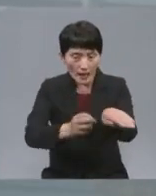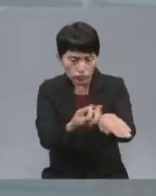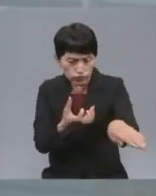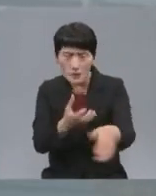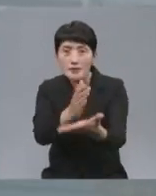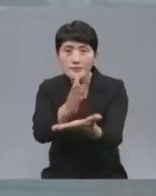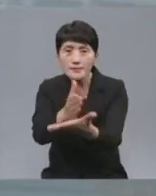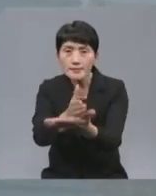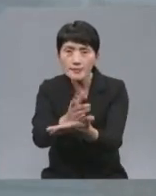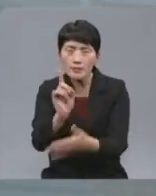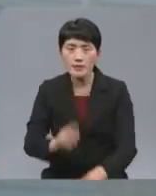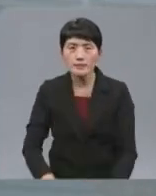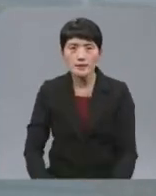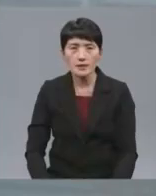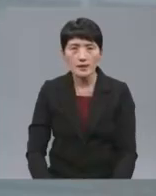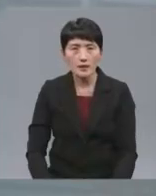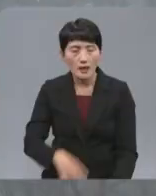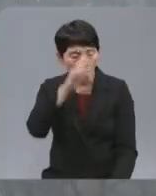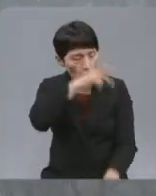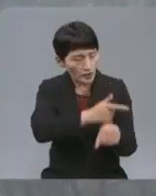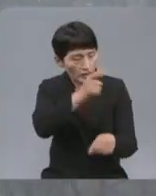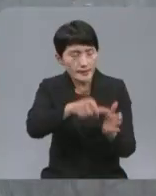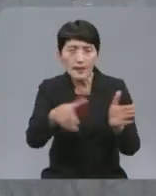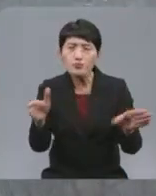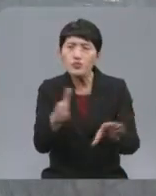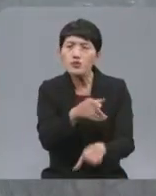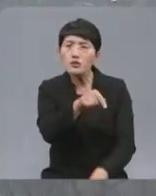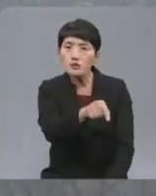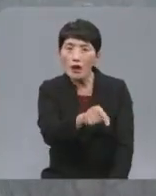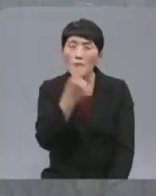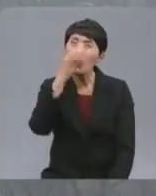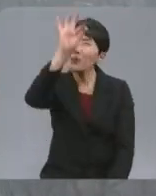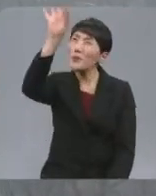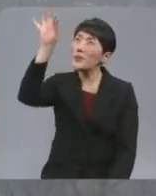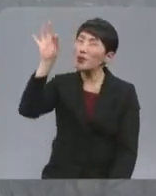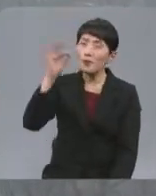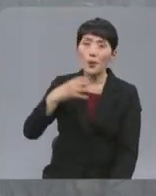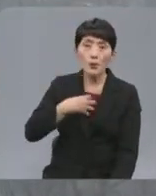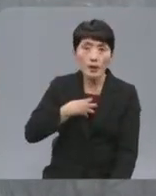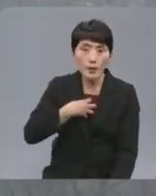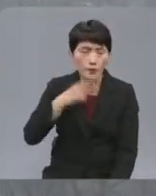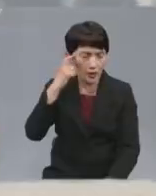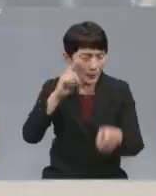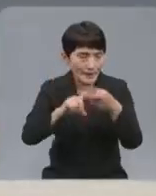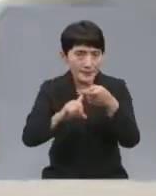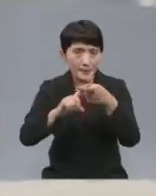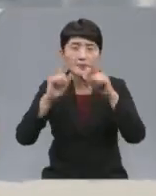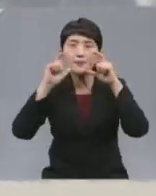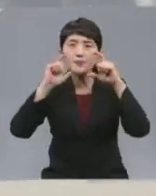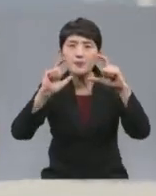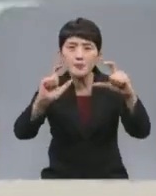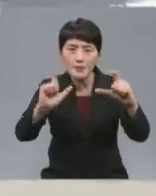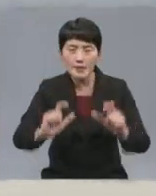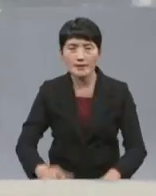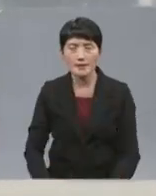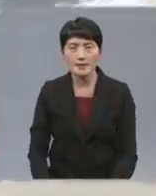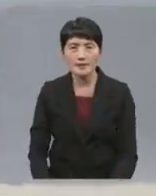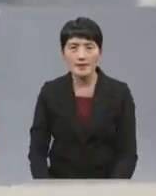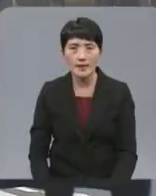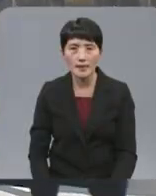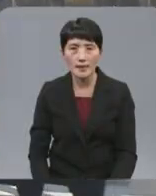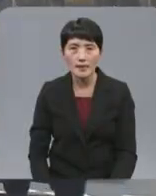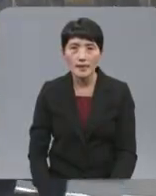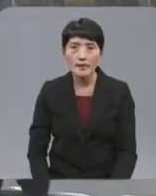административном городе сейджоне там принимаются экстренные меры по минимизации влияния загрязнения воздуха